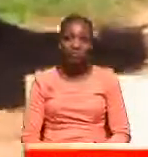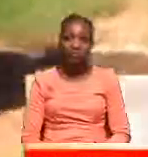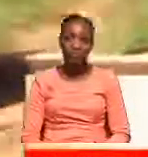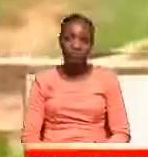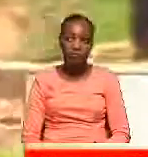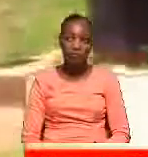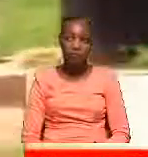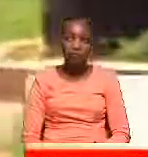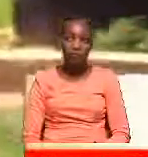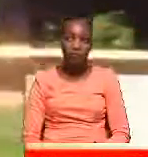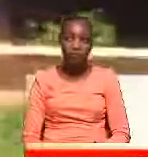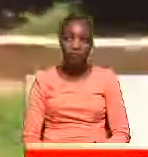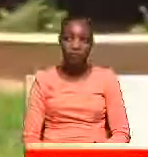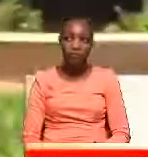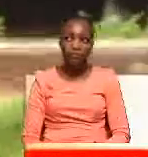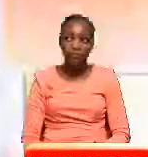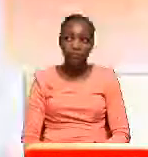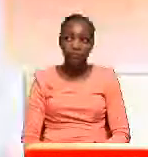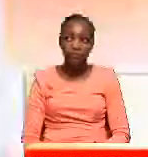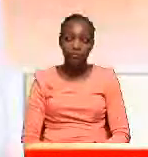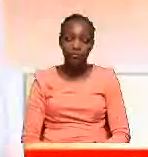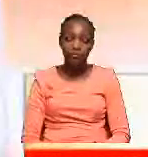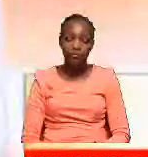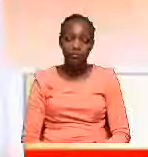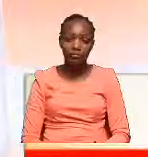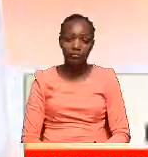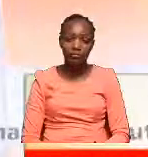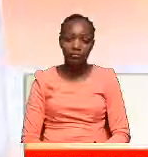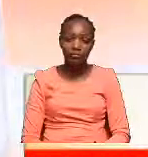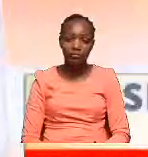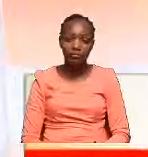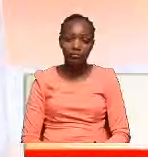Bila shaka.